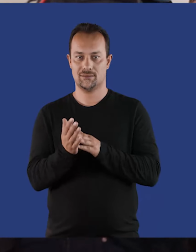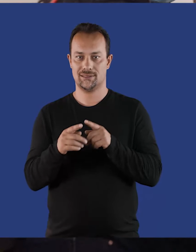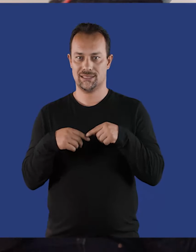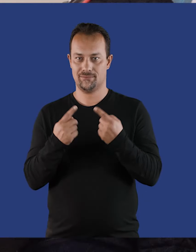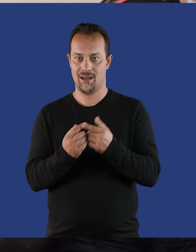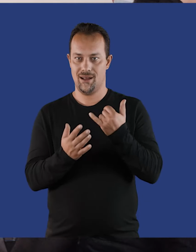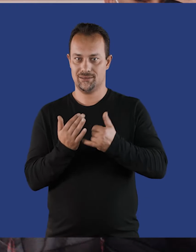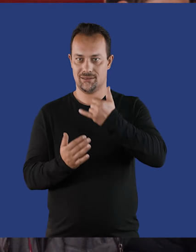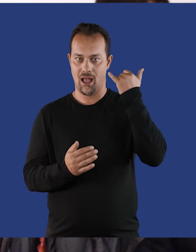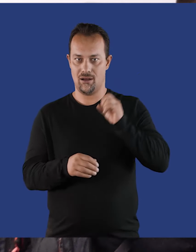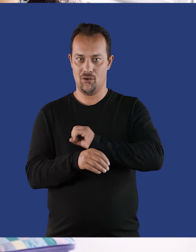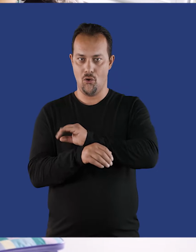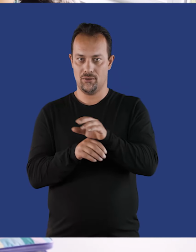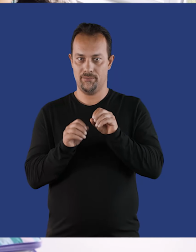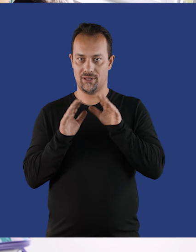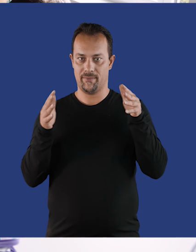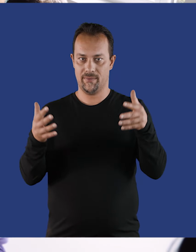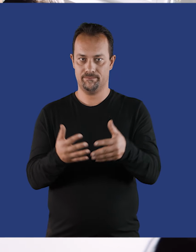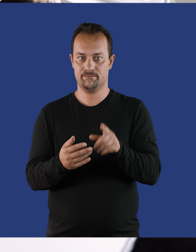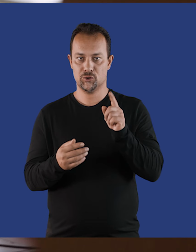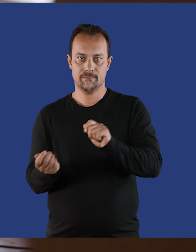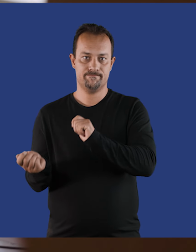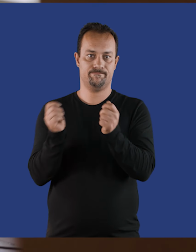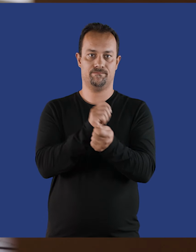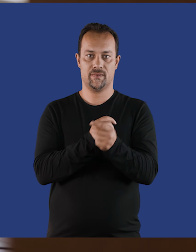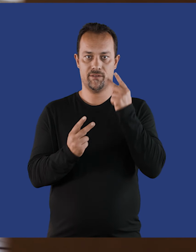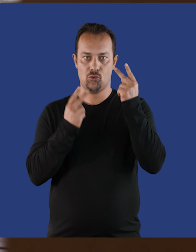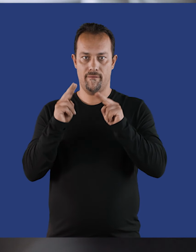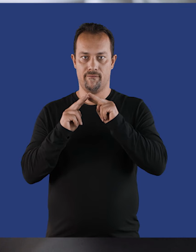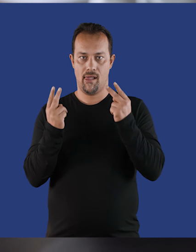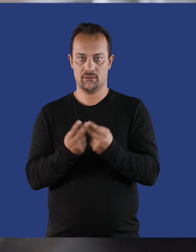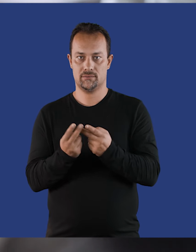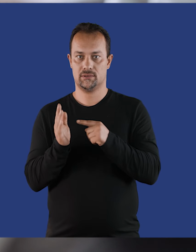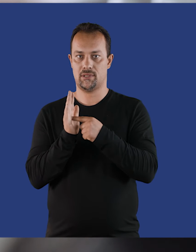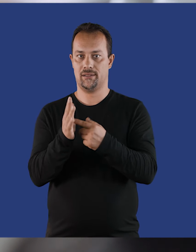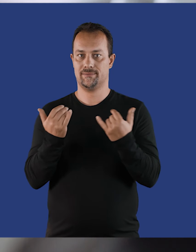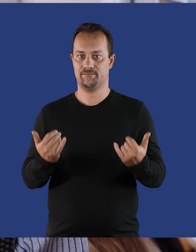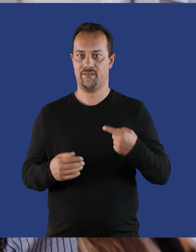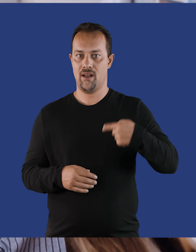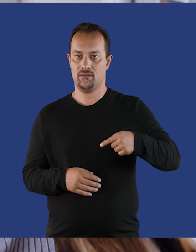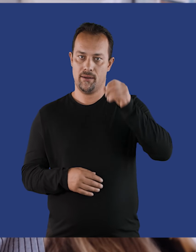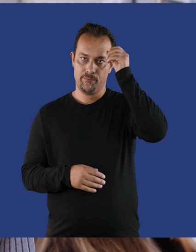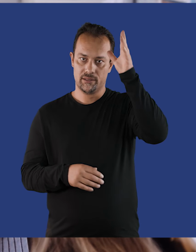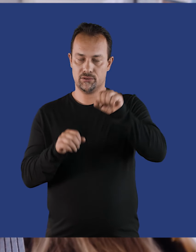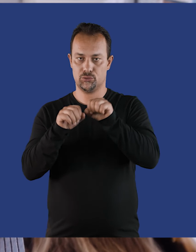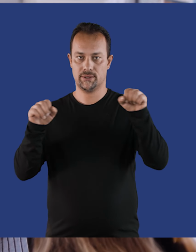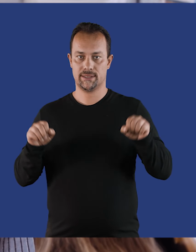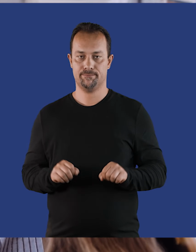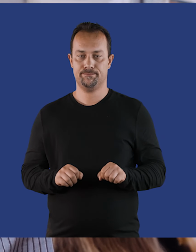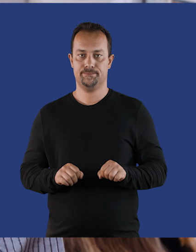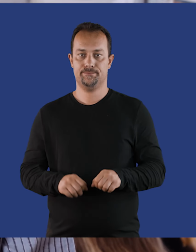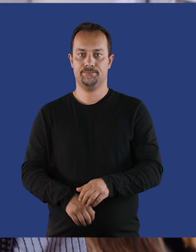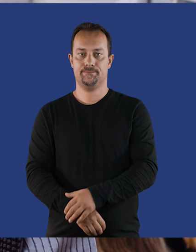Als das Klassenzimmer im letzten Jahr pandemiebedingt in die virtuelle Welt verlegt werden musste, zeigten sich deutliche Defizite in unserem